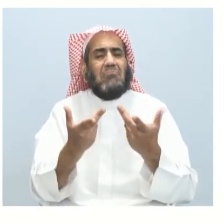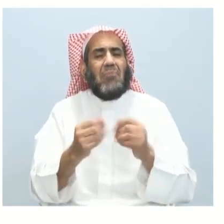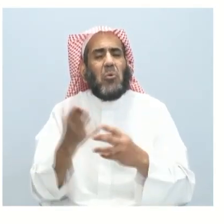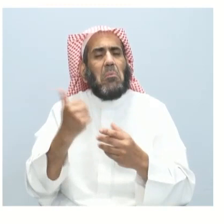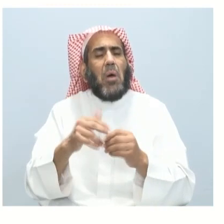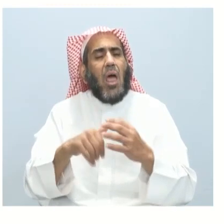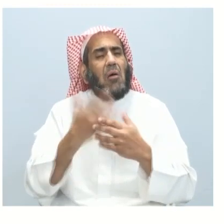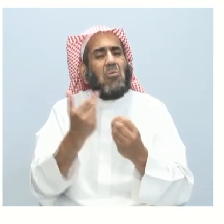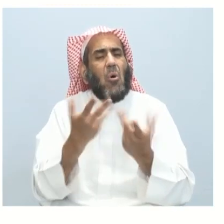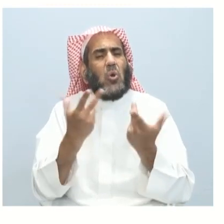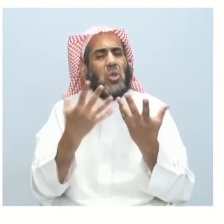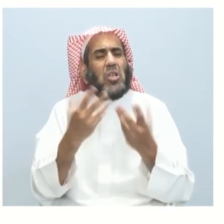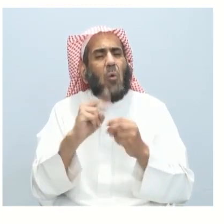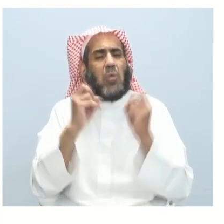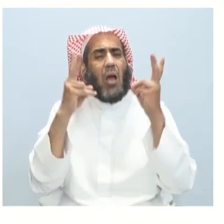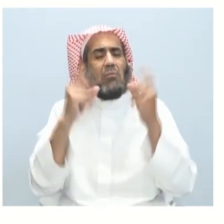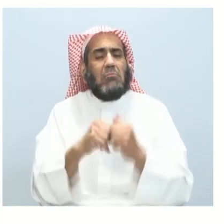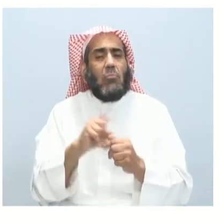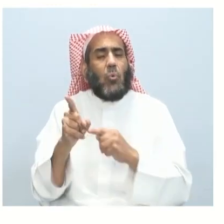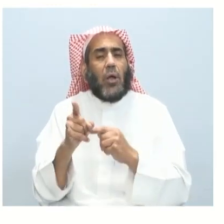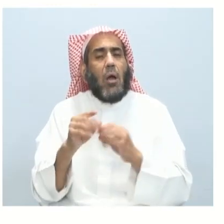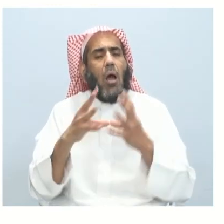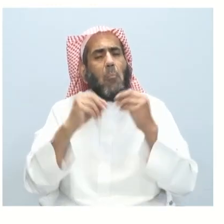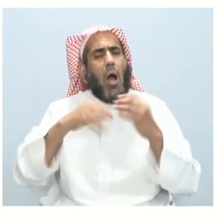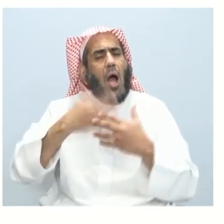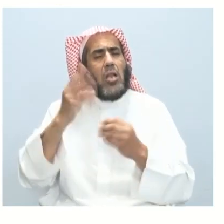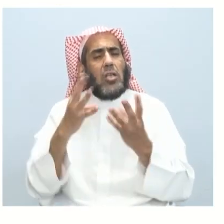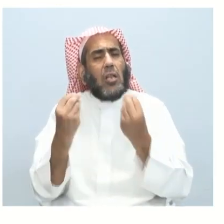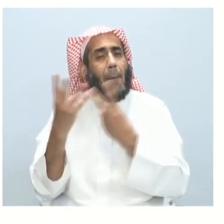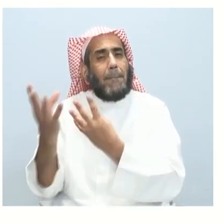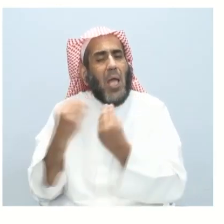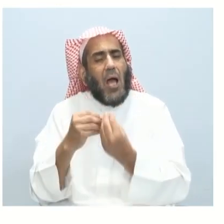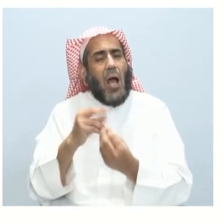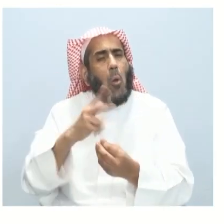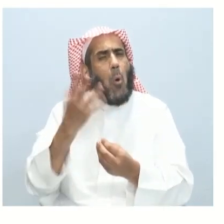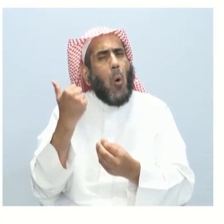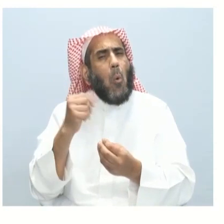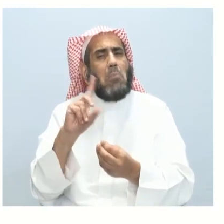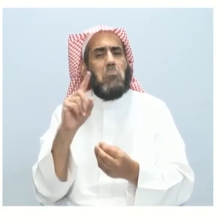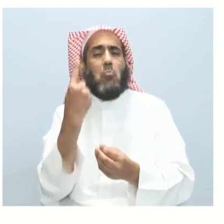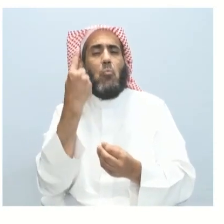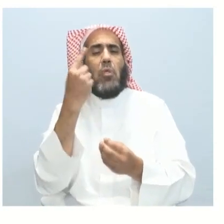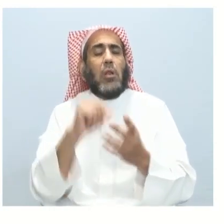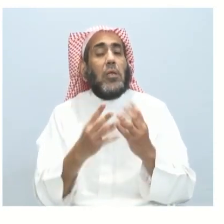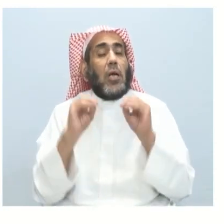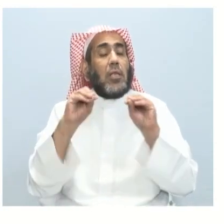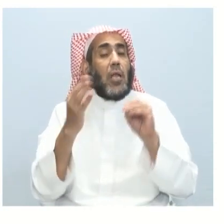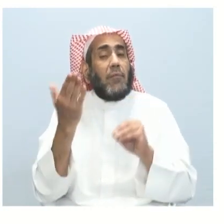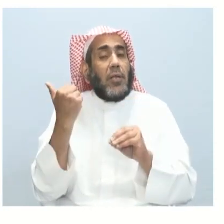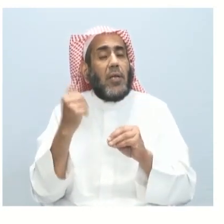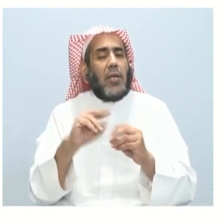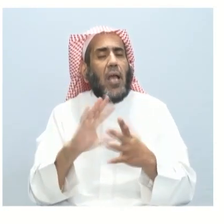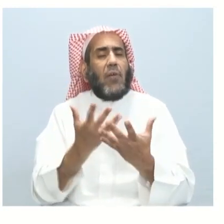ات بمعنى جديد ياتي بمعنى جديد وان هناك معاني جديده اتى بها لم ياتي بها احد اخر وذكرنا ذلك وتحدثنا عنه